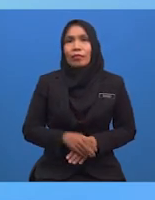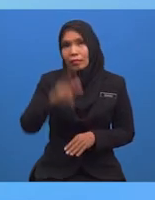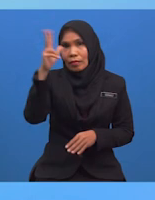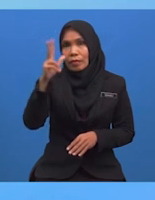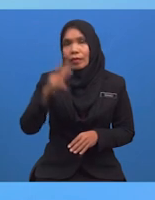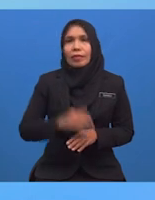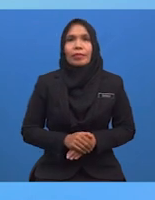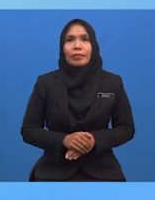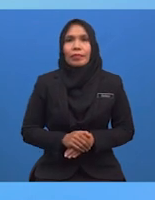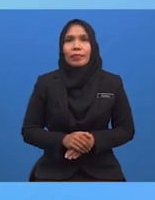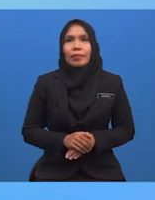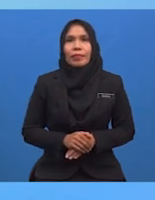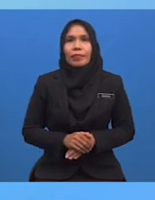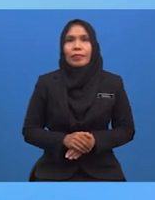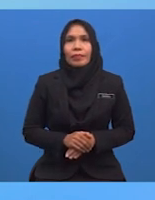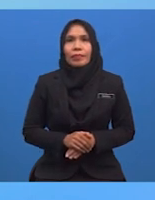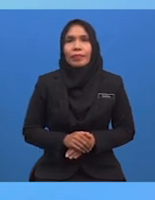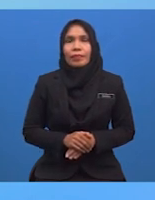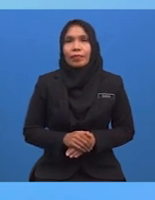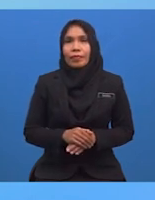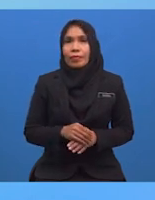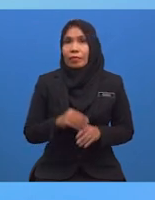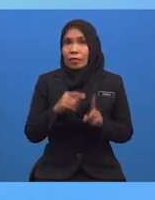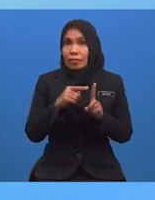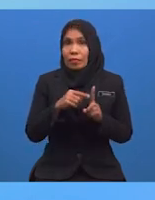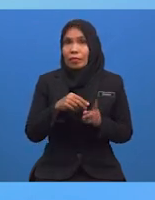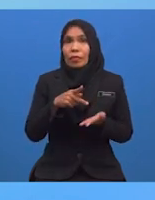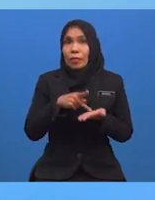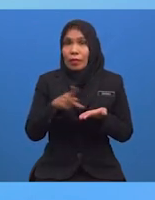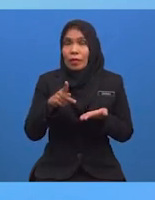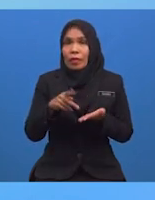mengurus dan perbelanjaan pembangunan.